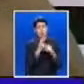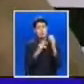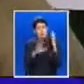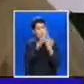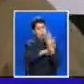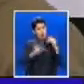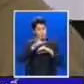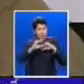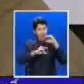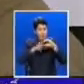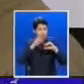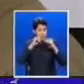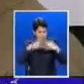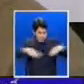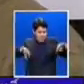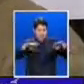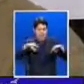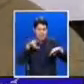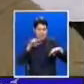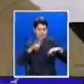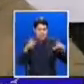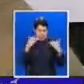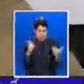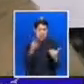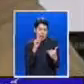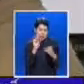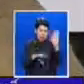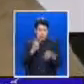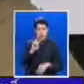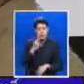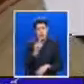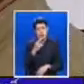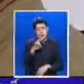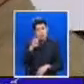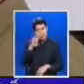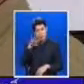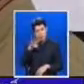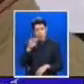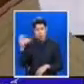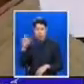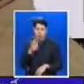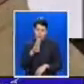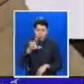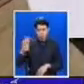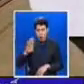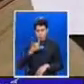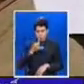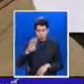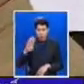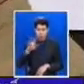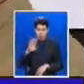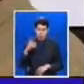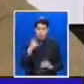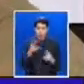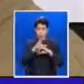ครงการอ่างเก็บน้ำขนาดใหญ่เนี่ยนะครับเรามีน้ำอยู่ปัจจุบันนี้ 24,706 ล้านลูกบาศก์เมตรนะครับถ้าเป็นโ